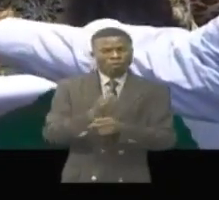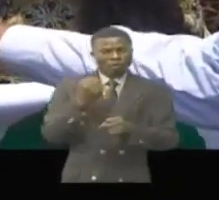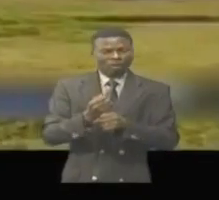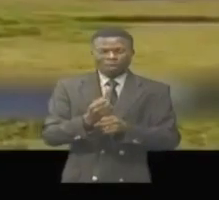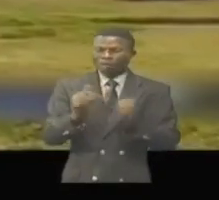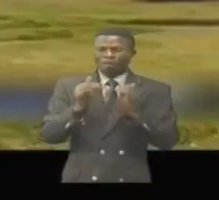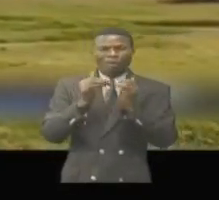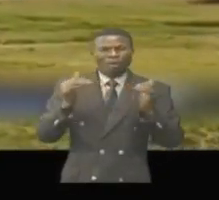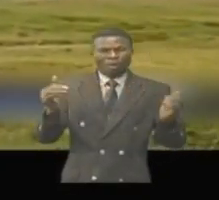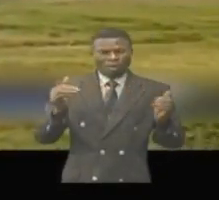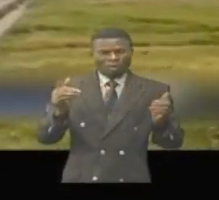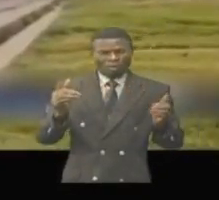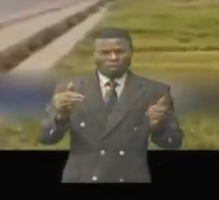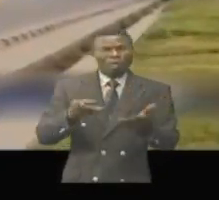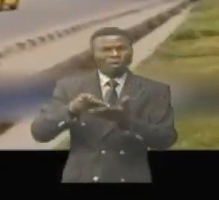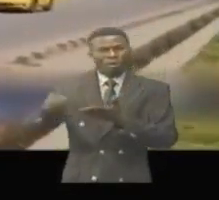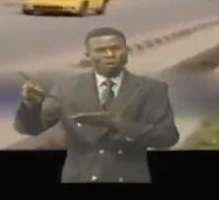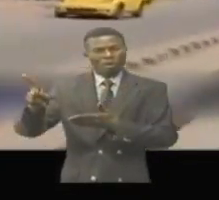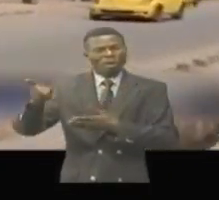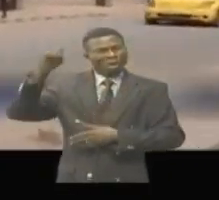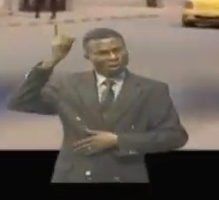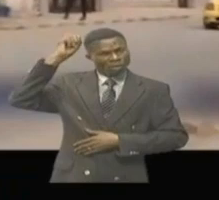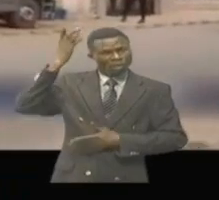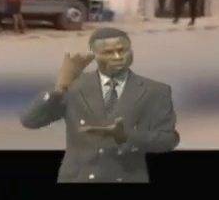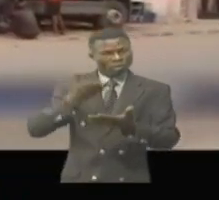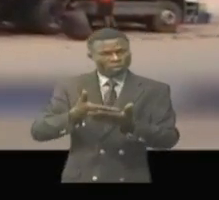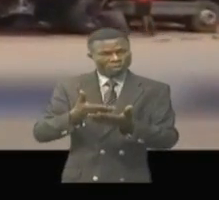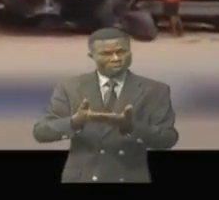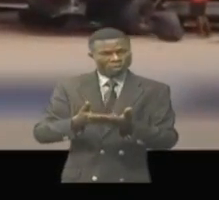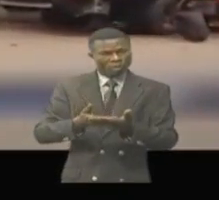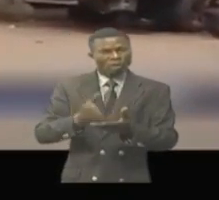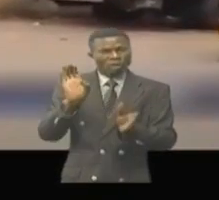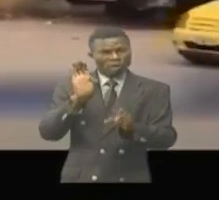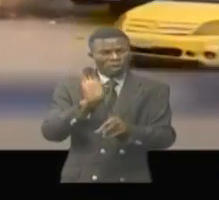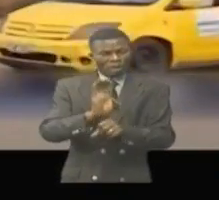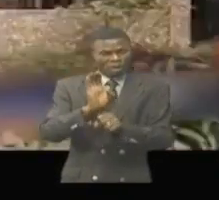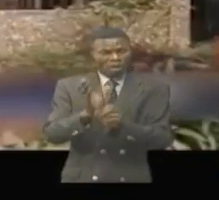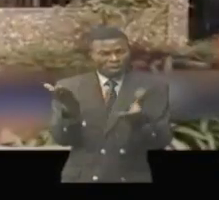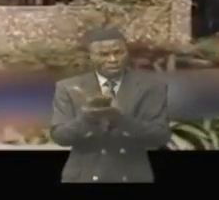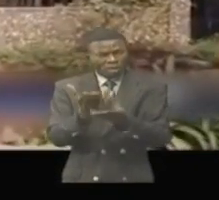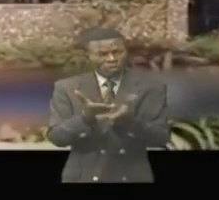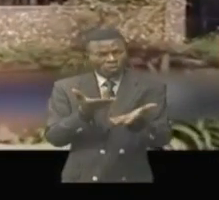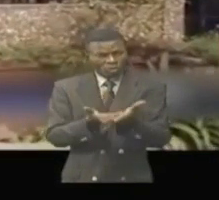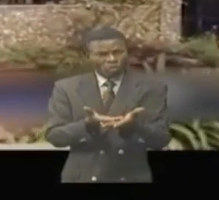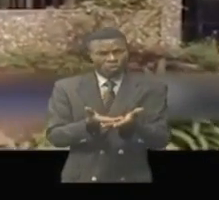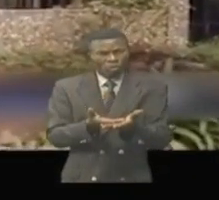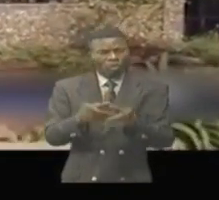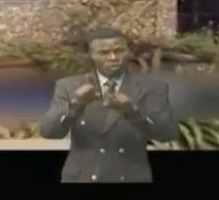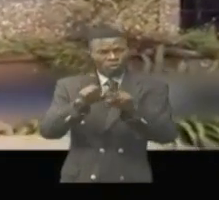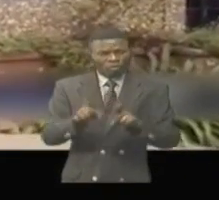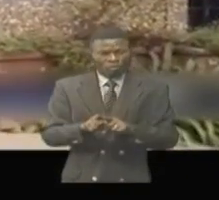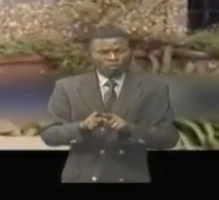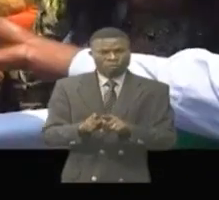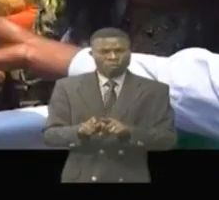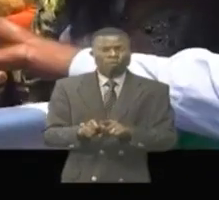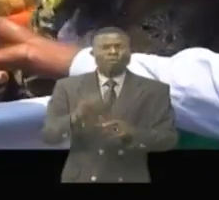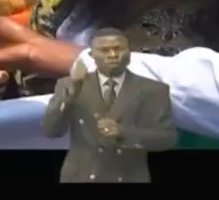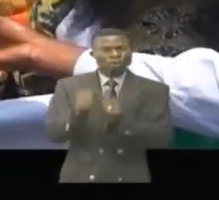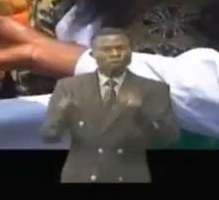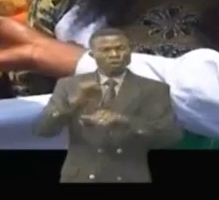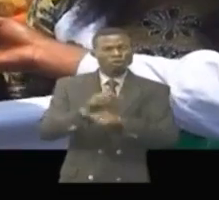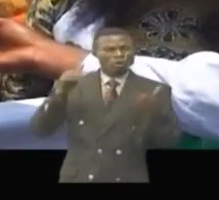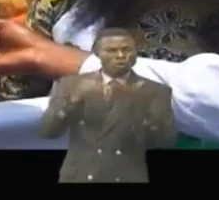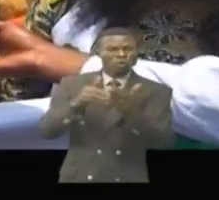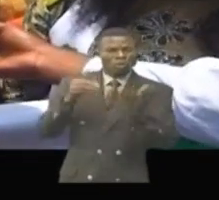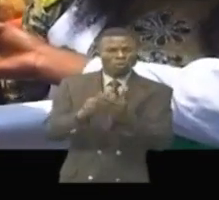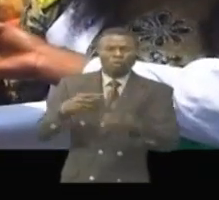parcelle achetée en bonne et due forme, couverte par un certificat d'enregistrement et dans laquelle elle se bat tous les jours pour contribuer